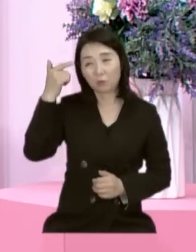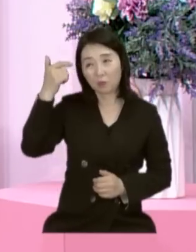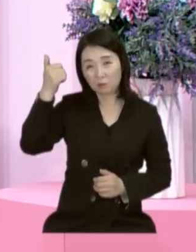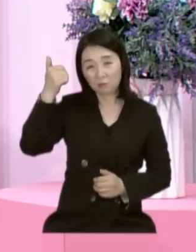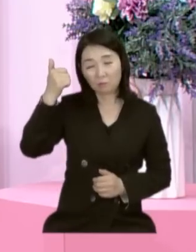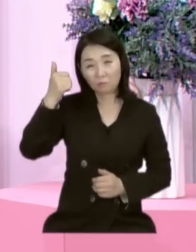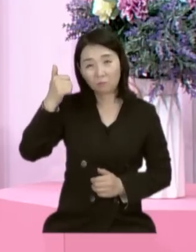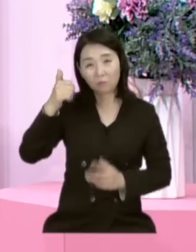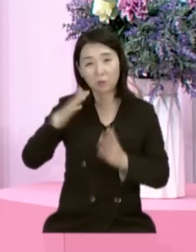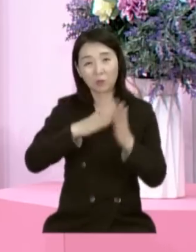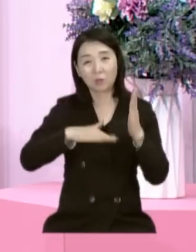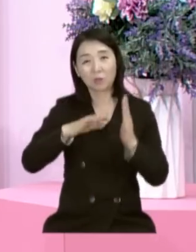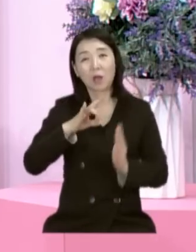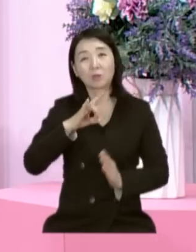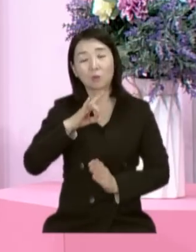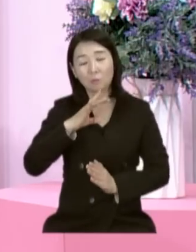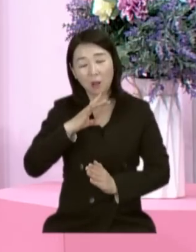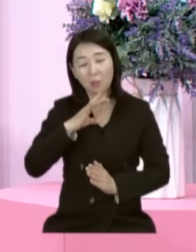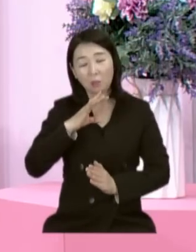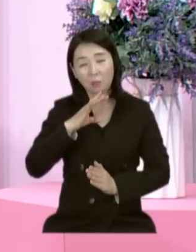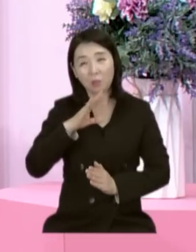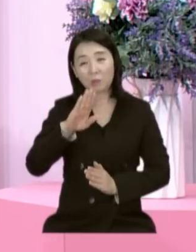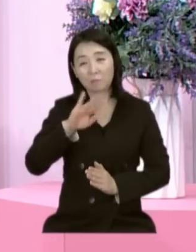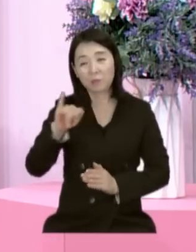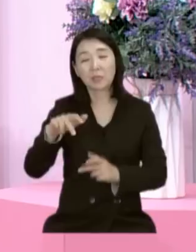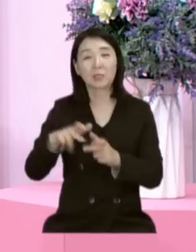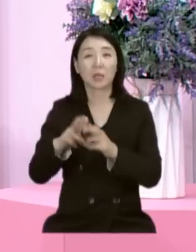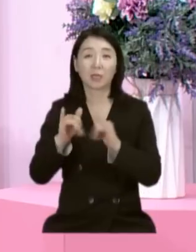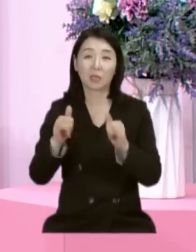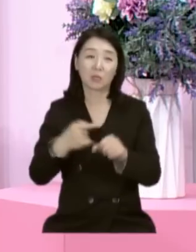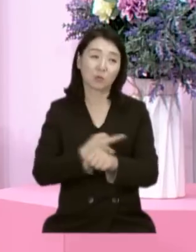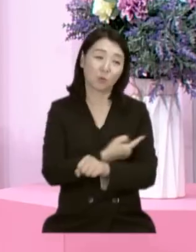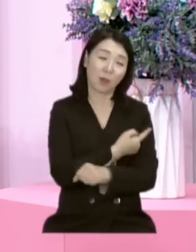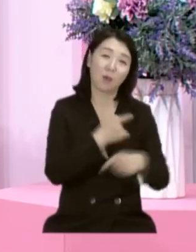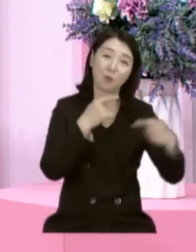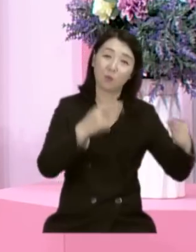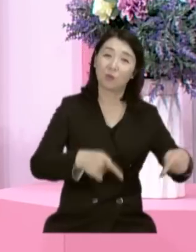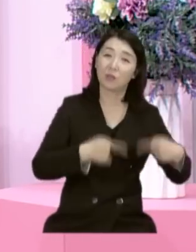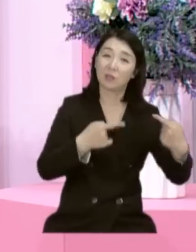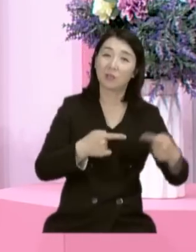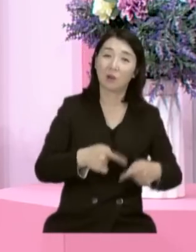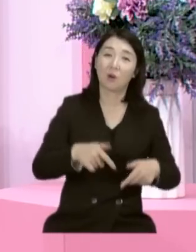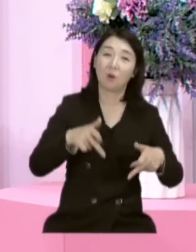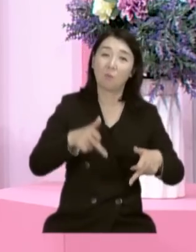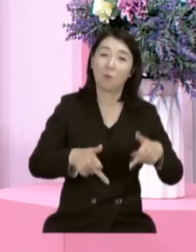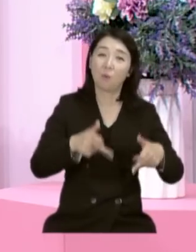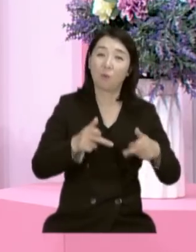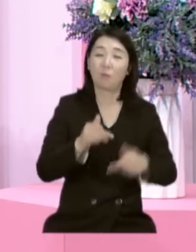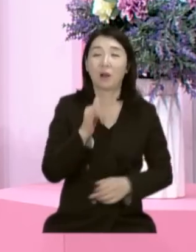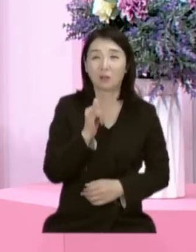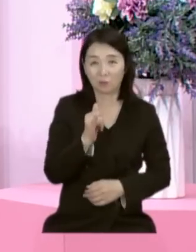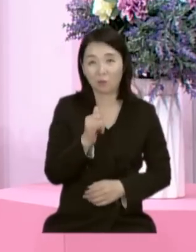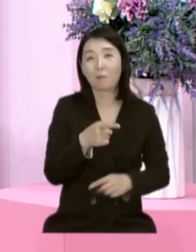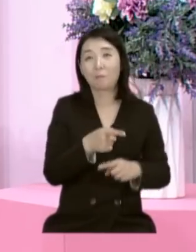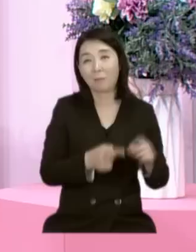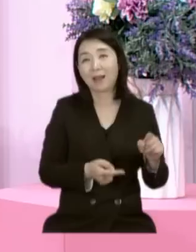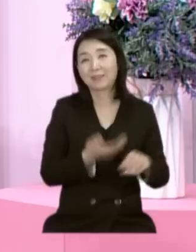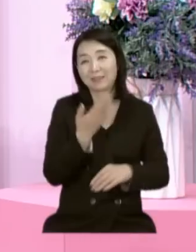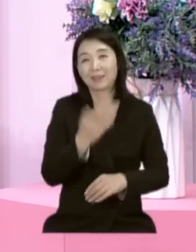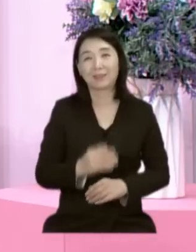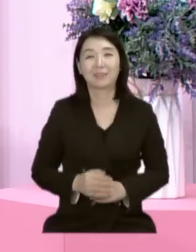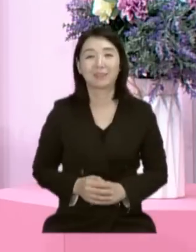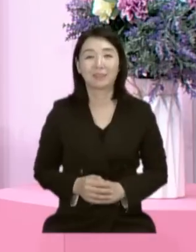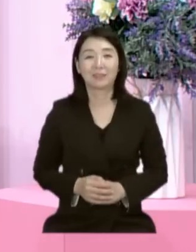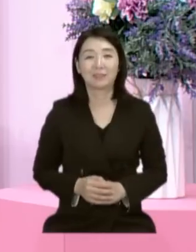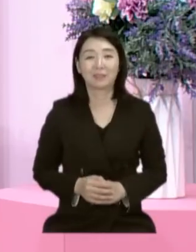목사님 가정만 거의 정상인이고 네. 나머지 실체 타고 오신 분, 목발 짚고 오신 분들이 절반